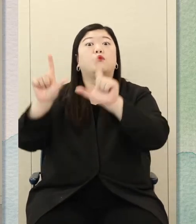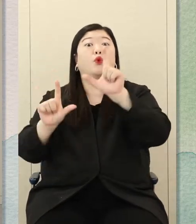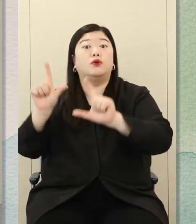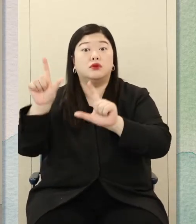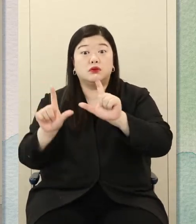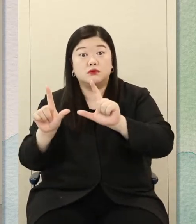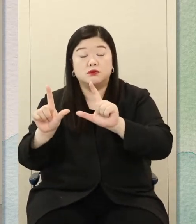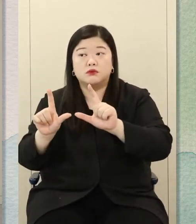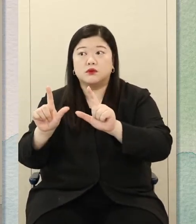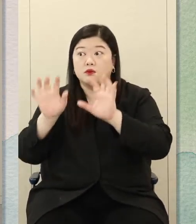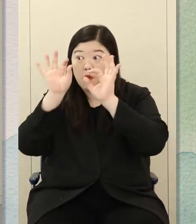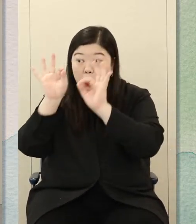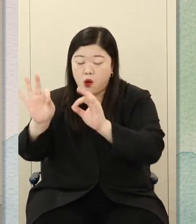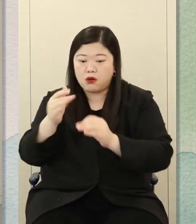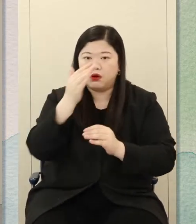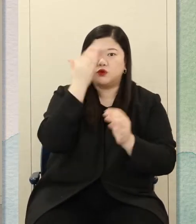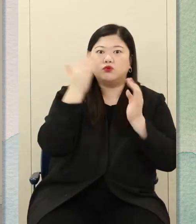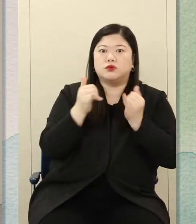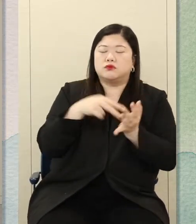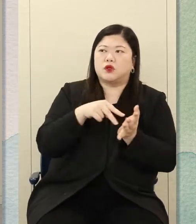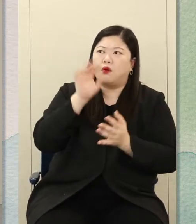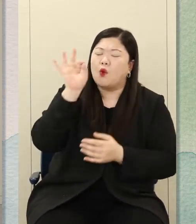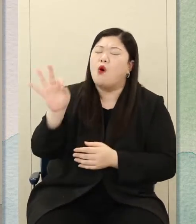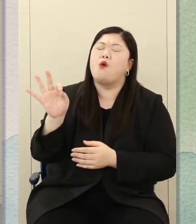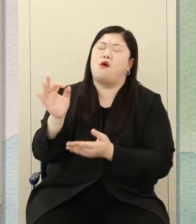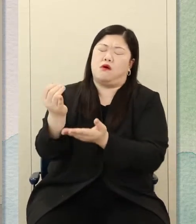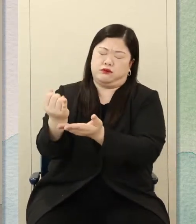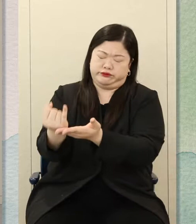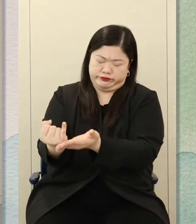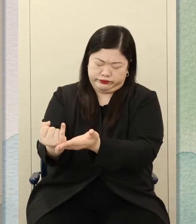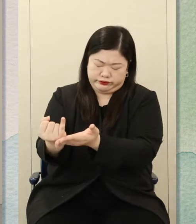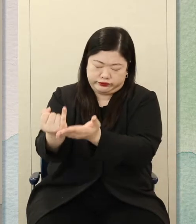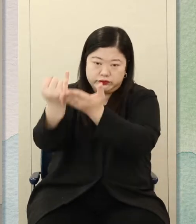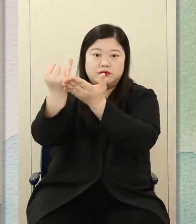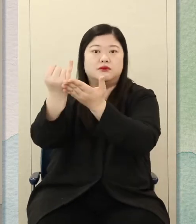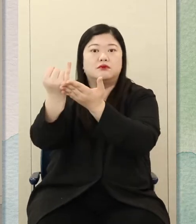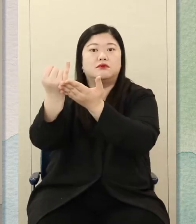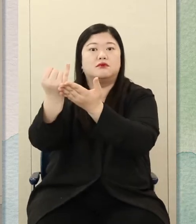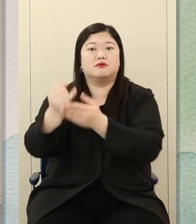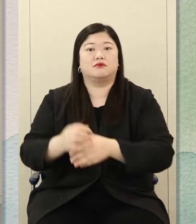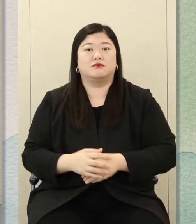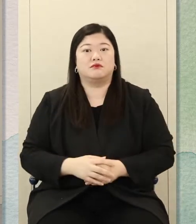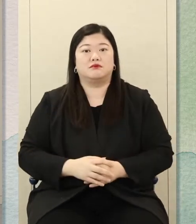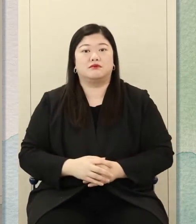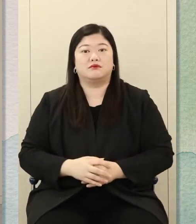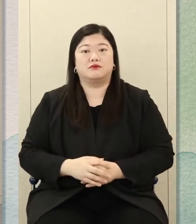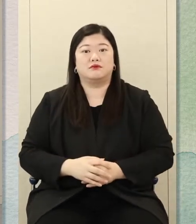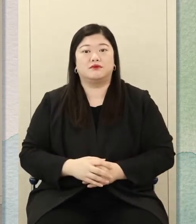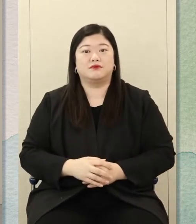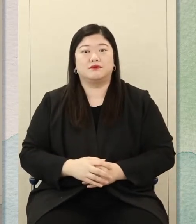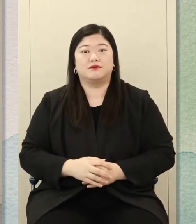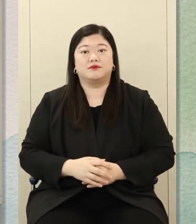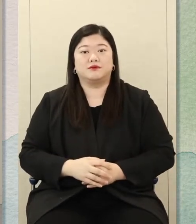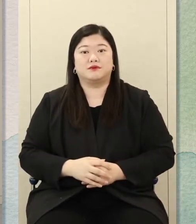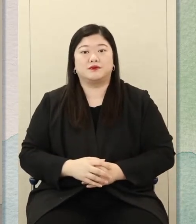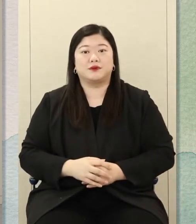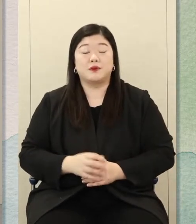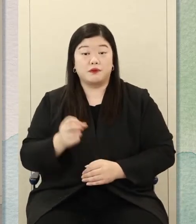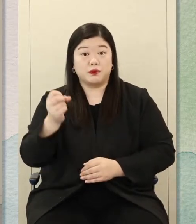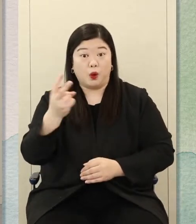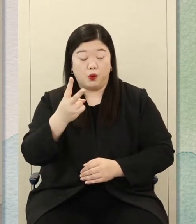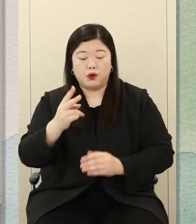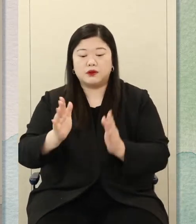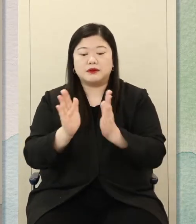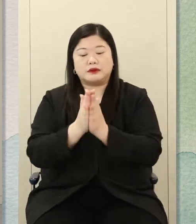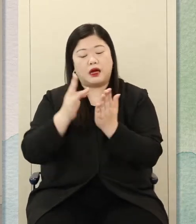이야기를 같이 나눌 수 있다는 것도 좋고 그리고 얼마나 많은 오랫동안 책을 같이 읽으면서 굉장히 많은